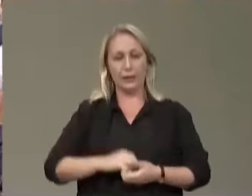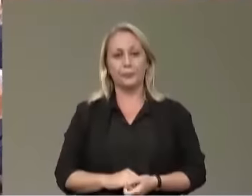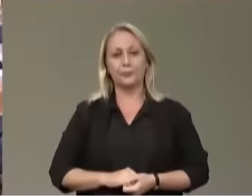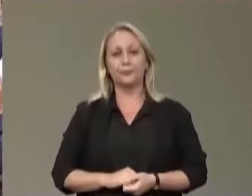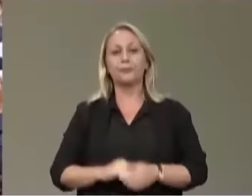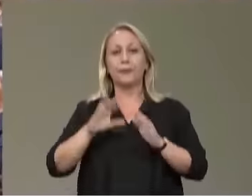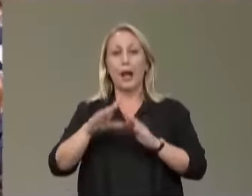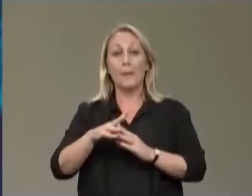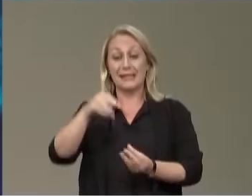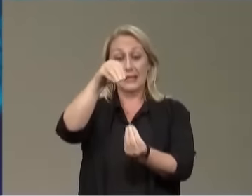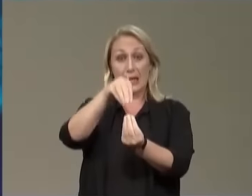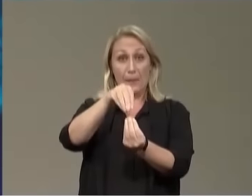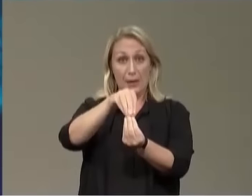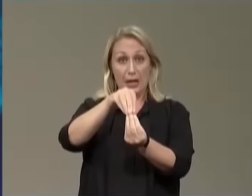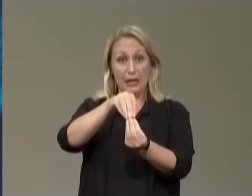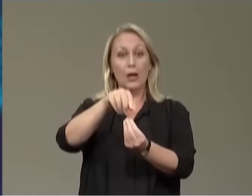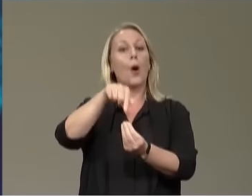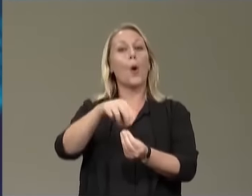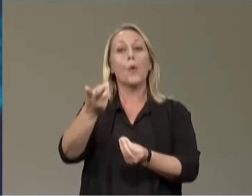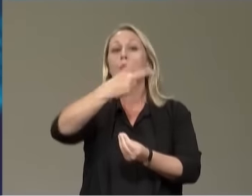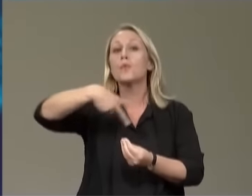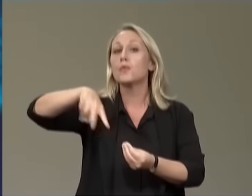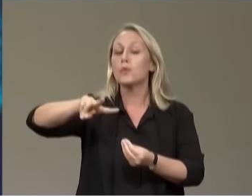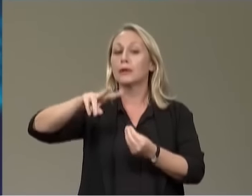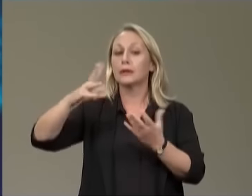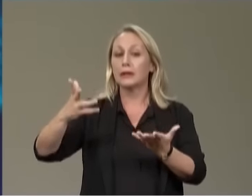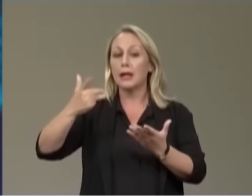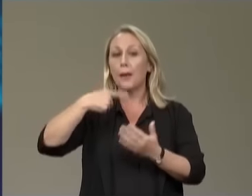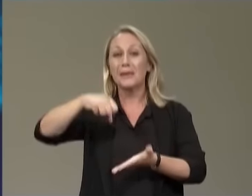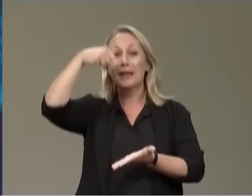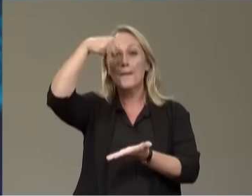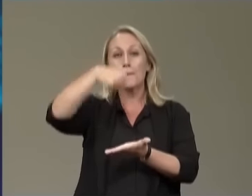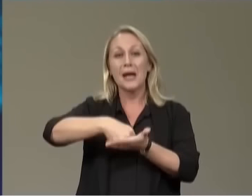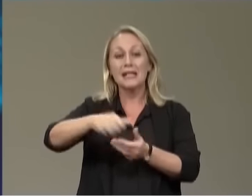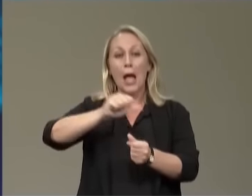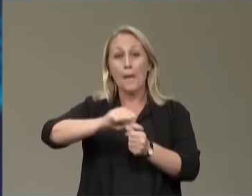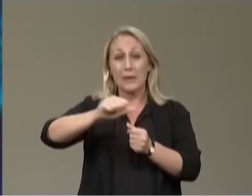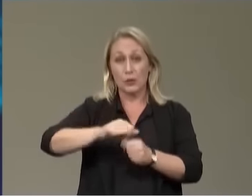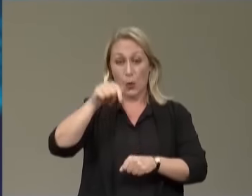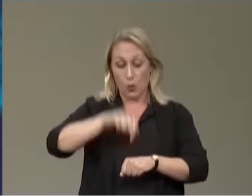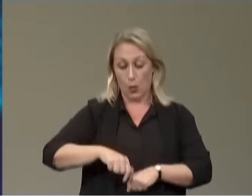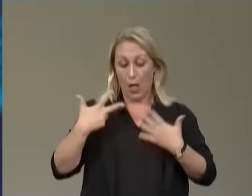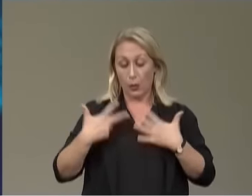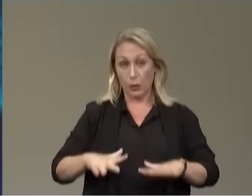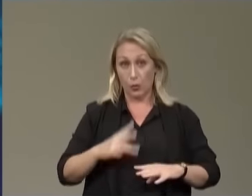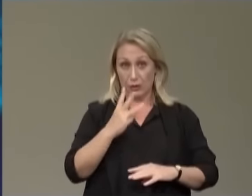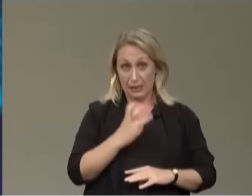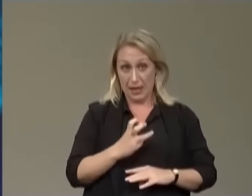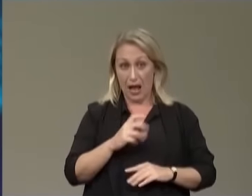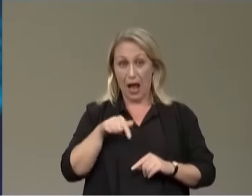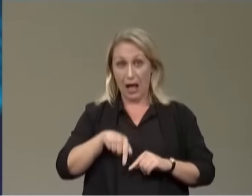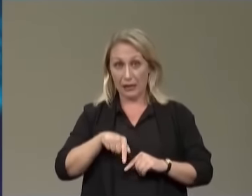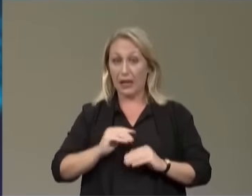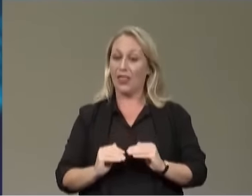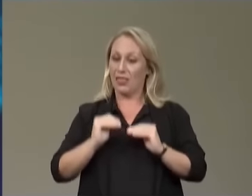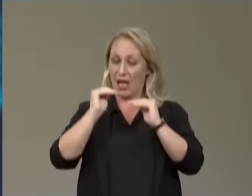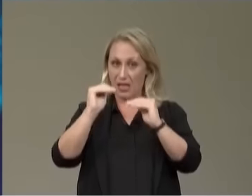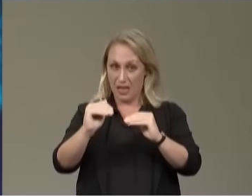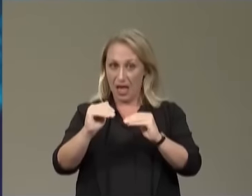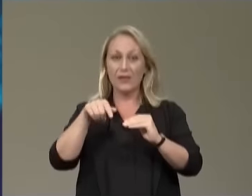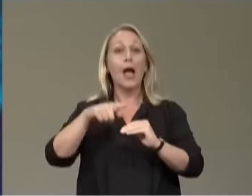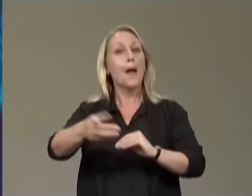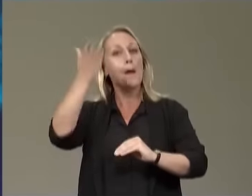Ενώ από τον Απρίλιο αυξάνεται ο κατώτατος μισθός από τα 830 ευρώ που είναι σήμερα, με στόχο να ανέλθει